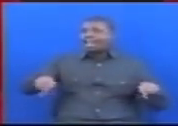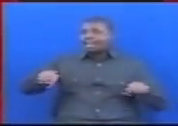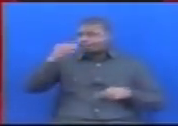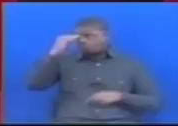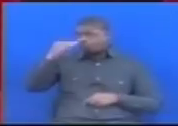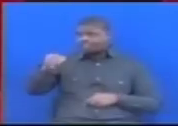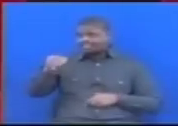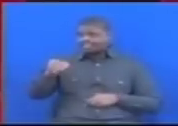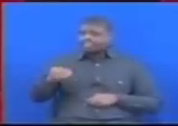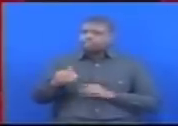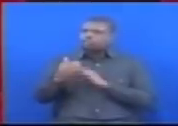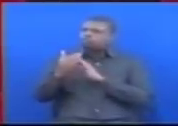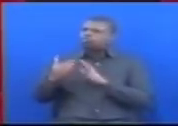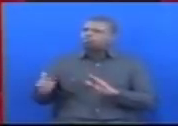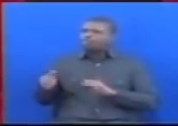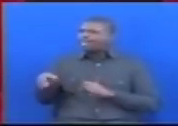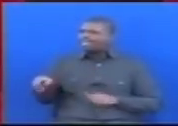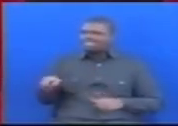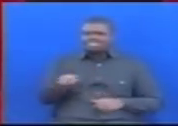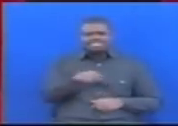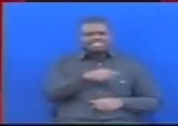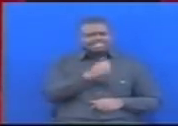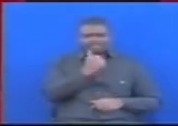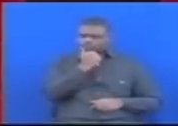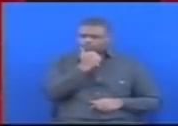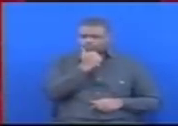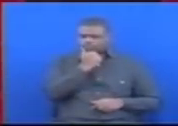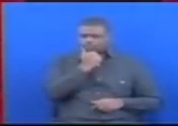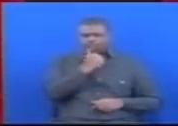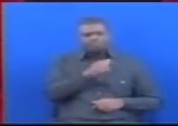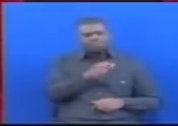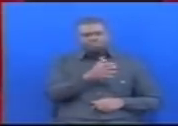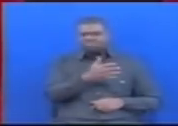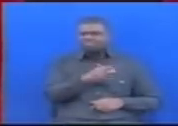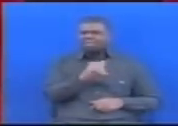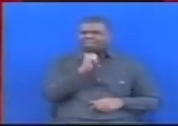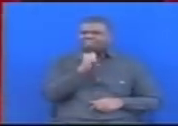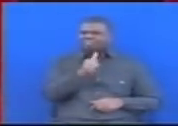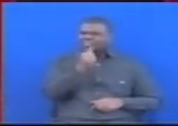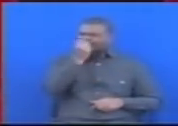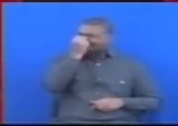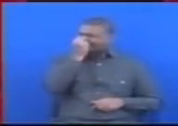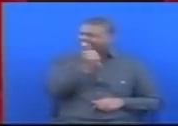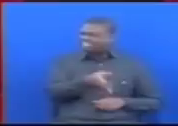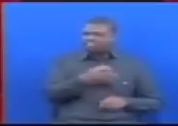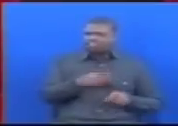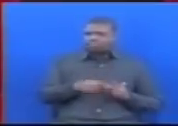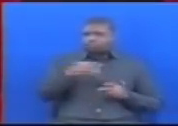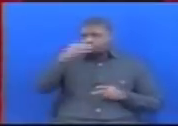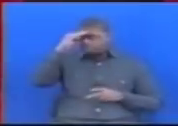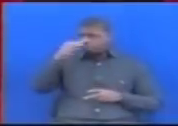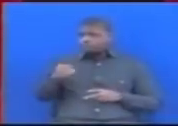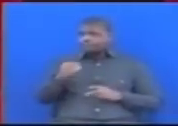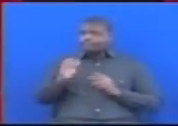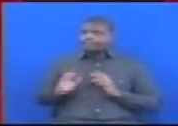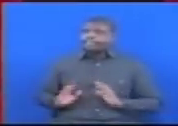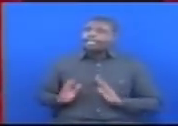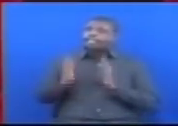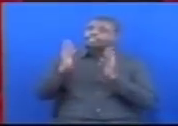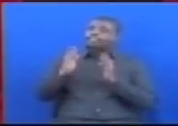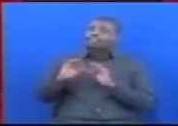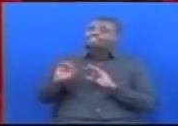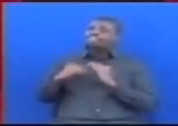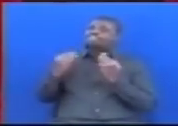mjini ni nyumba ambazo kwa kweli ni chakavu mno. Vyoo haviingiliki. Askari wetu wamekuwa wakiishi